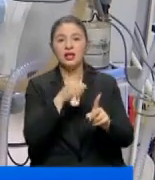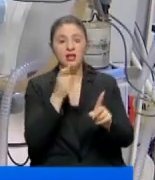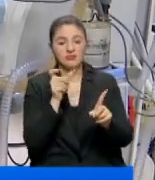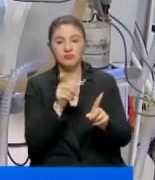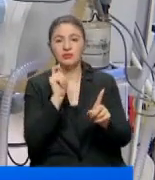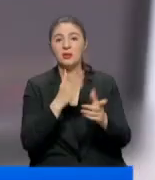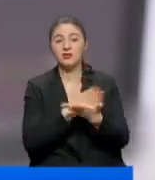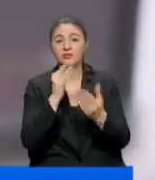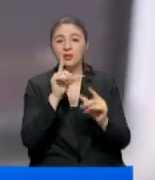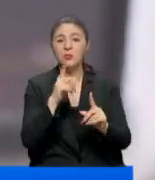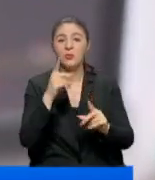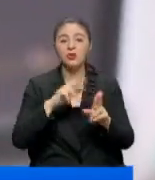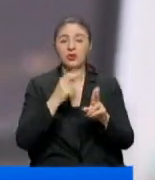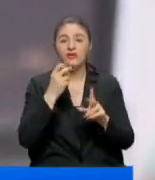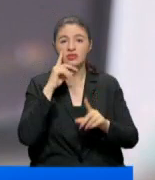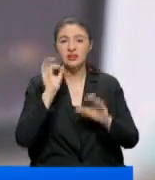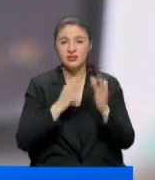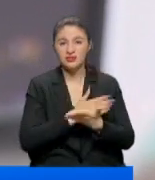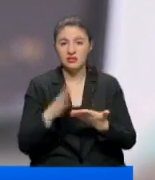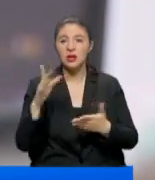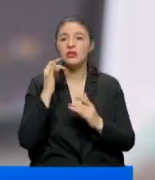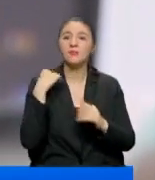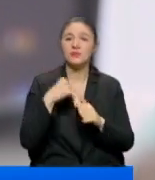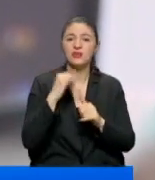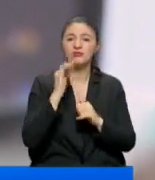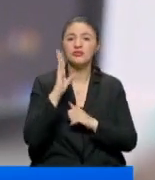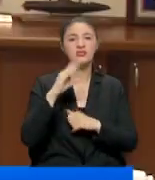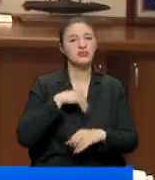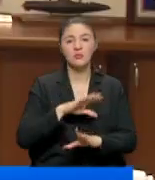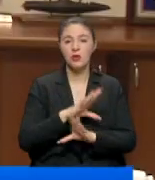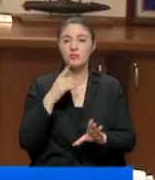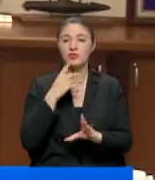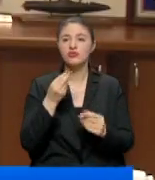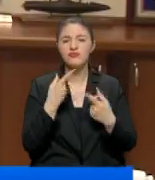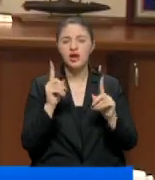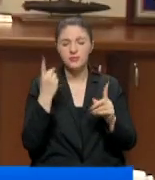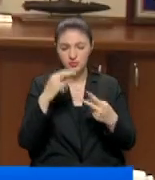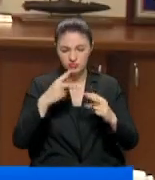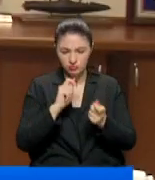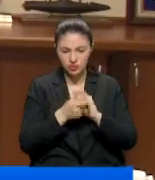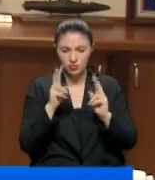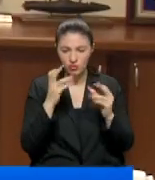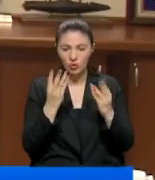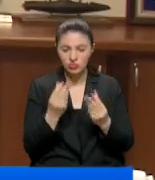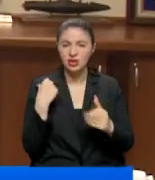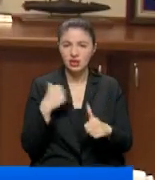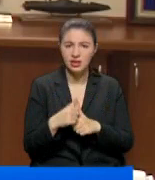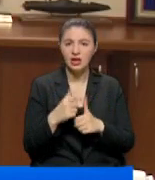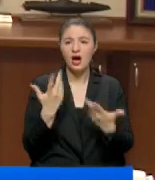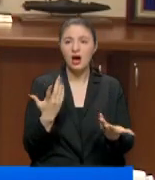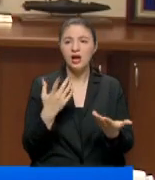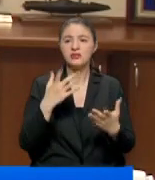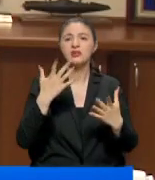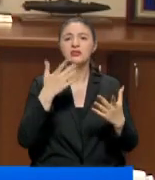Koronavirüsün gidişatını değerlendiren İlhan, tablonun yeniden kötüye gideceğini sanmıyorum dedi. Çok farklı bir varyant söz konusu olursa yine artık